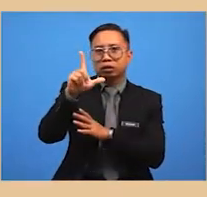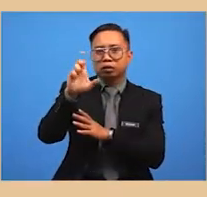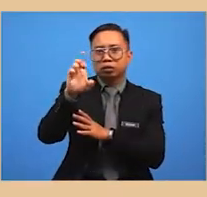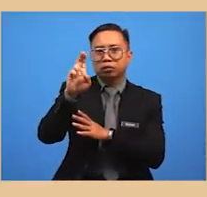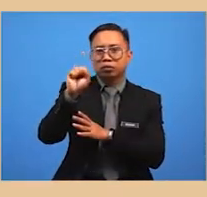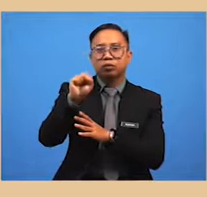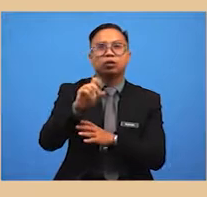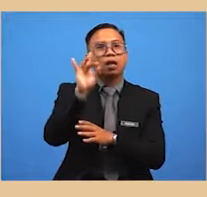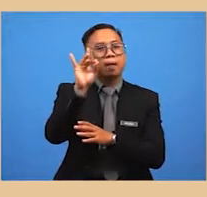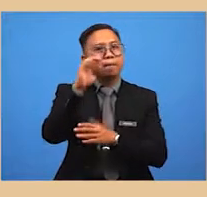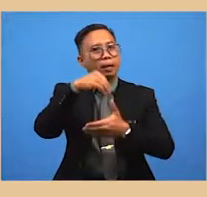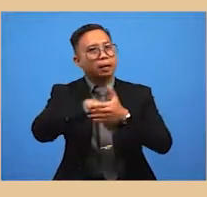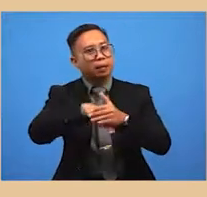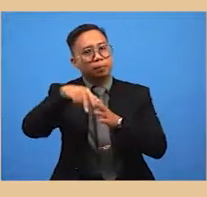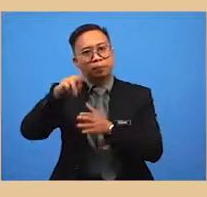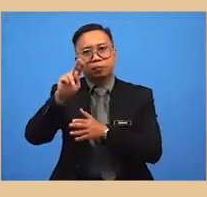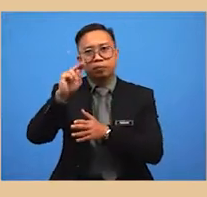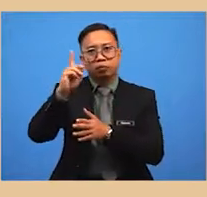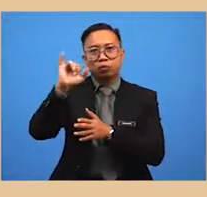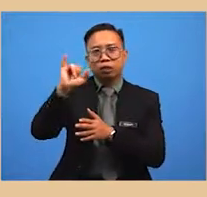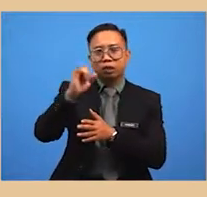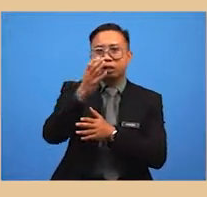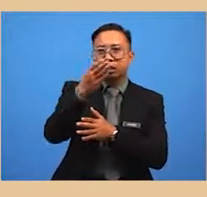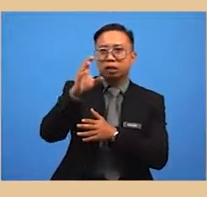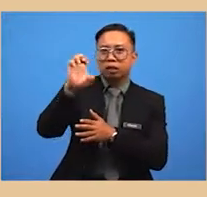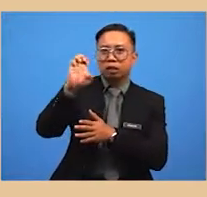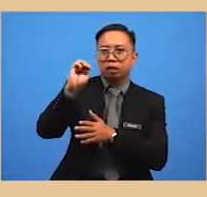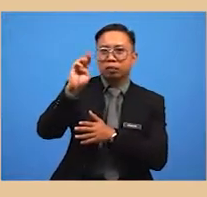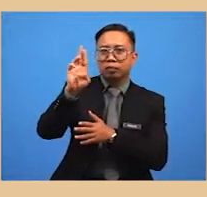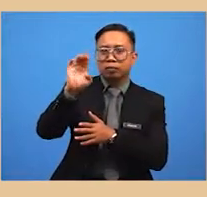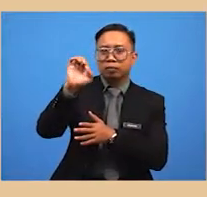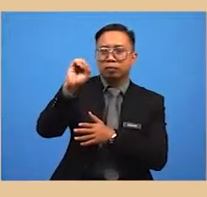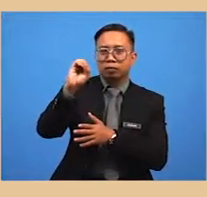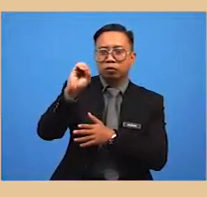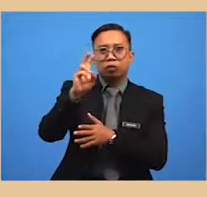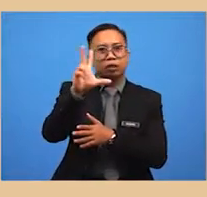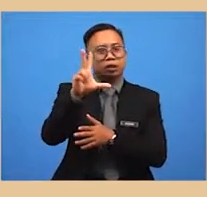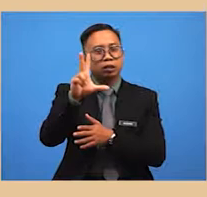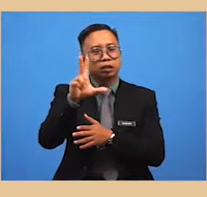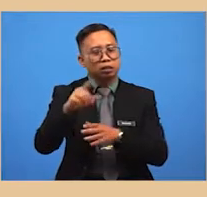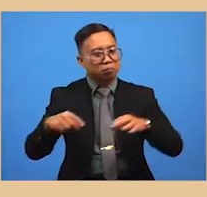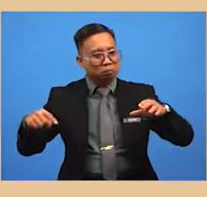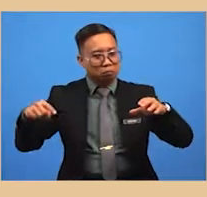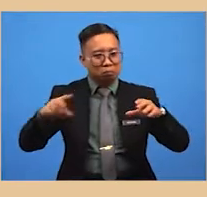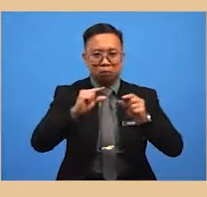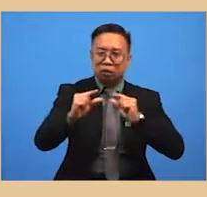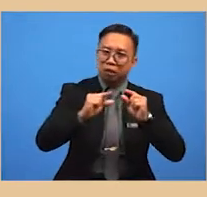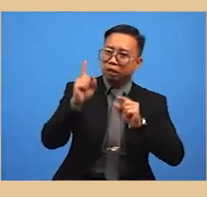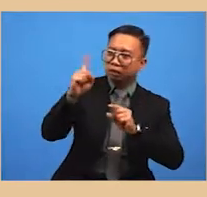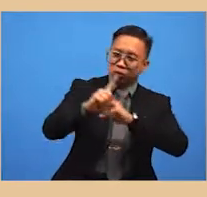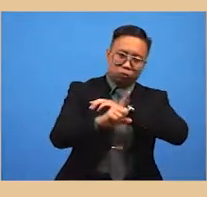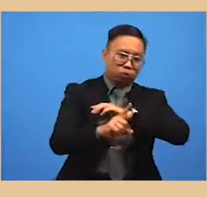8 nukleus dalam pundi embrio, 3 nukleus akan bergerak ke satu hujung